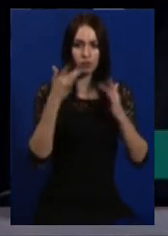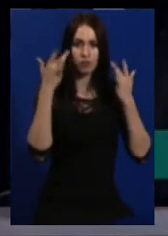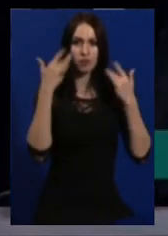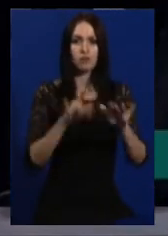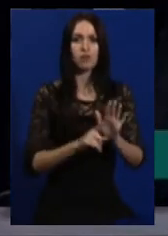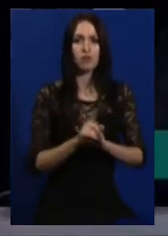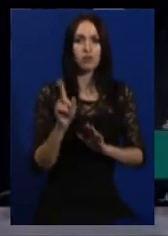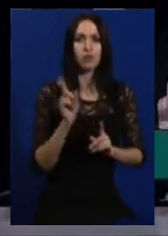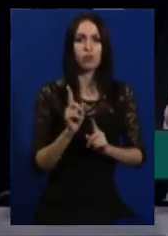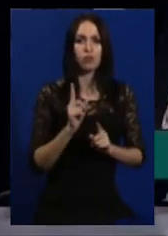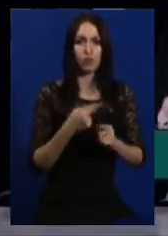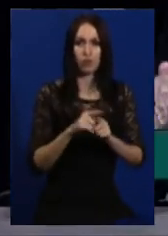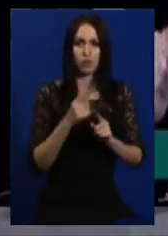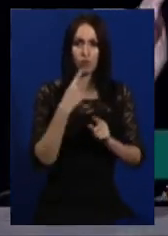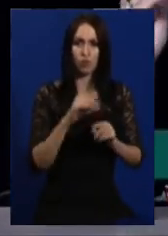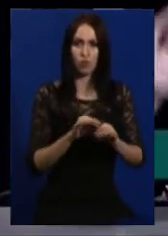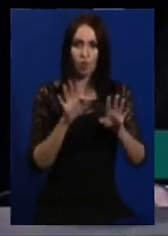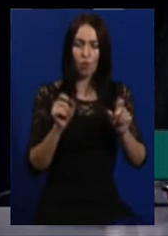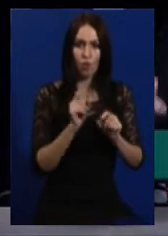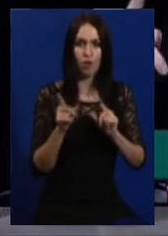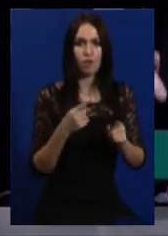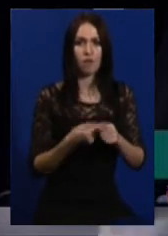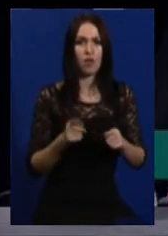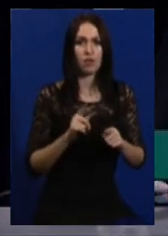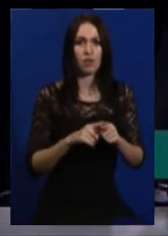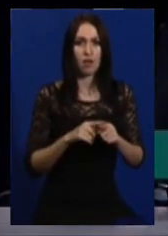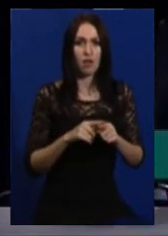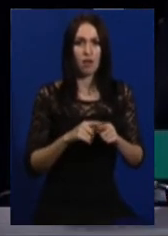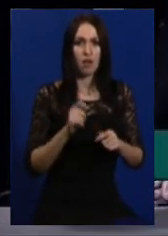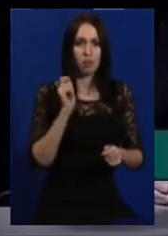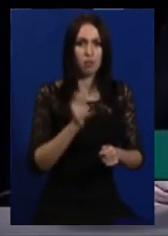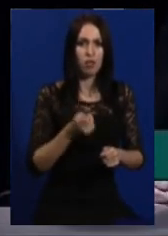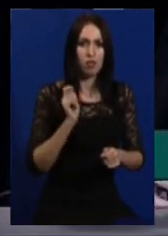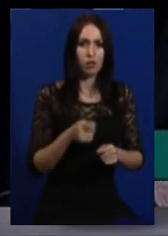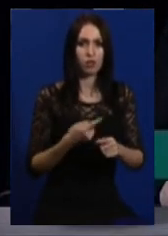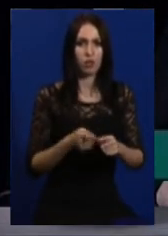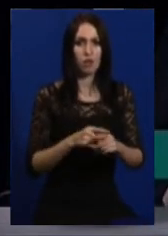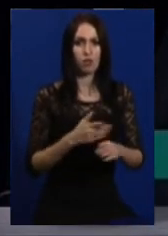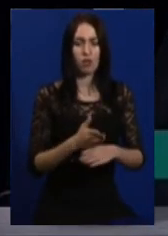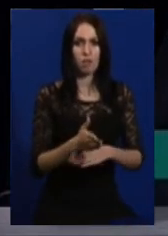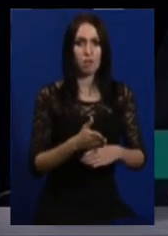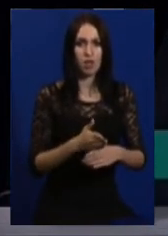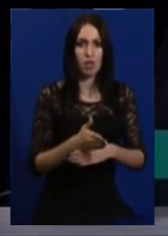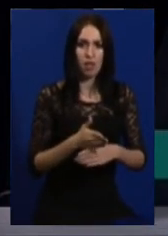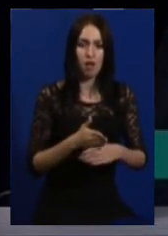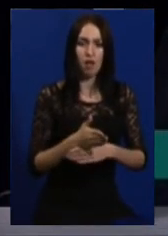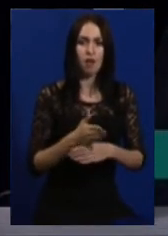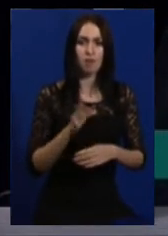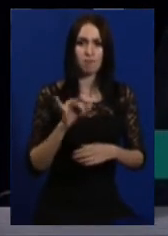эти брызги крови стоки молотка это пила да и эти